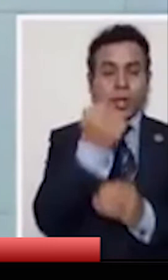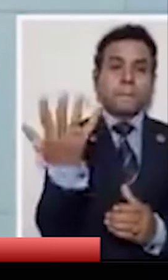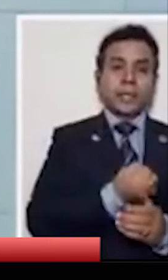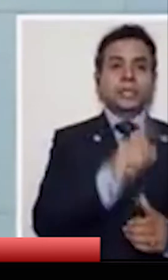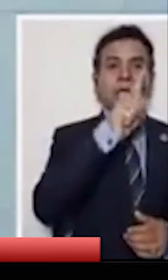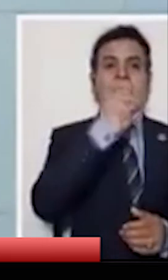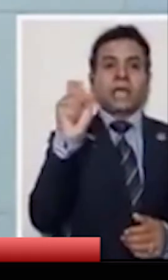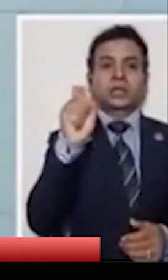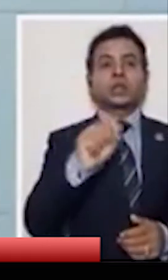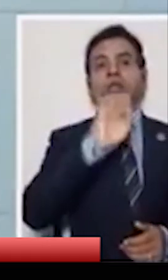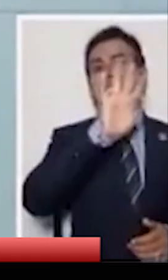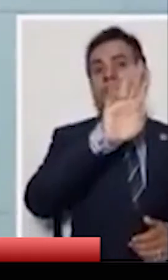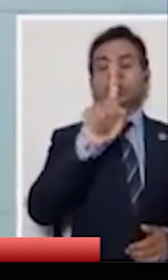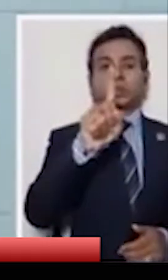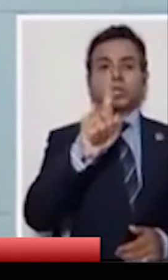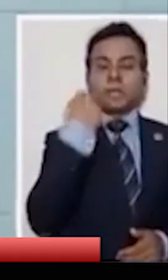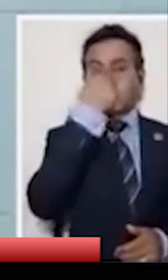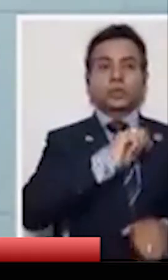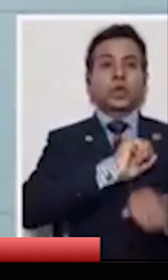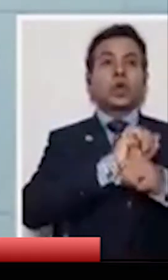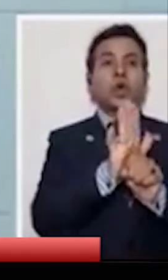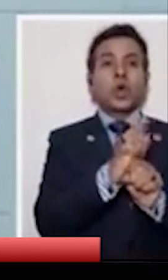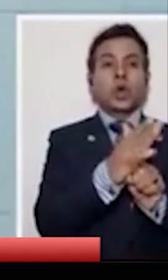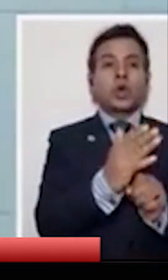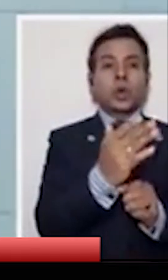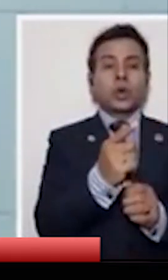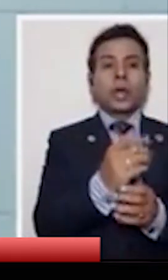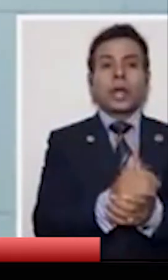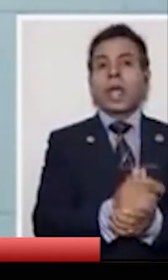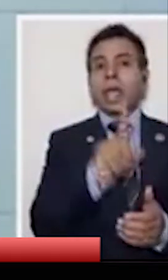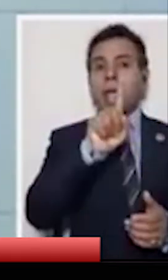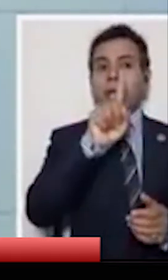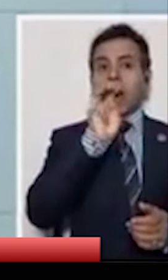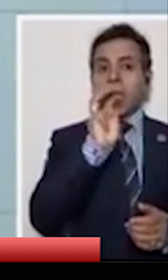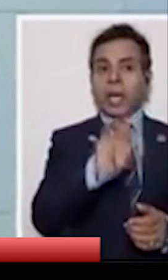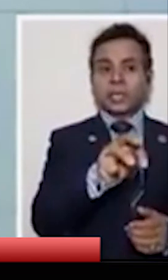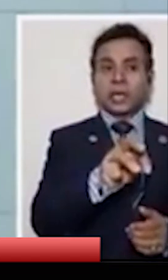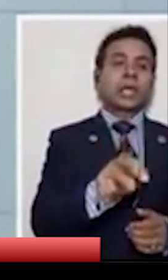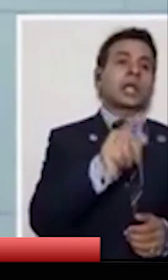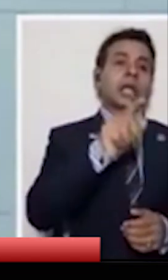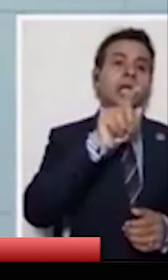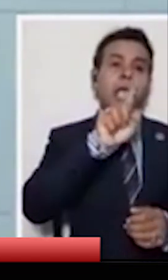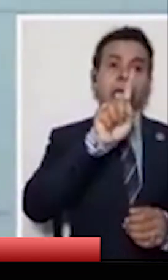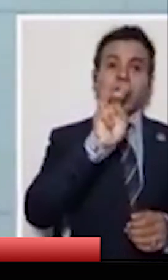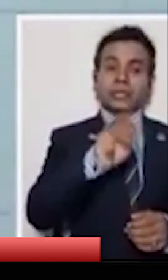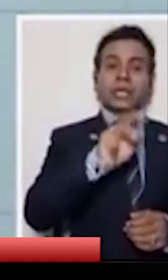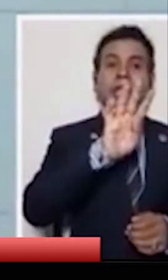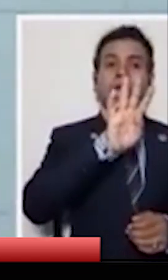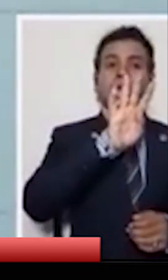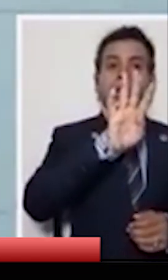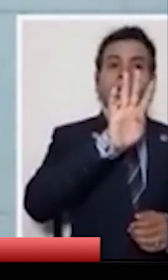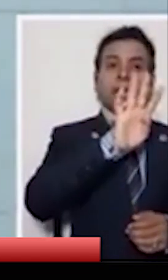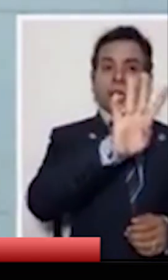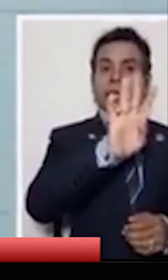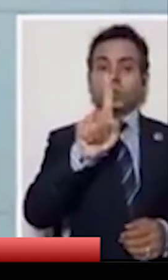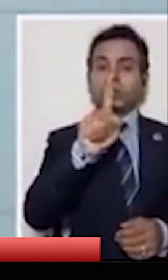দুঃখিত ১০৪১ জন ব্যক্তি এই ২৪ ঘন্টায় শনাক্ত হয়েছে। এর মধ্যে আমাদের ঢাকার যেগুলো